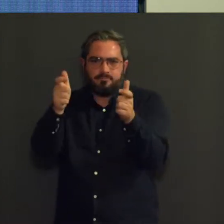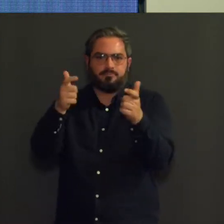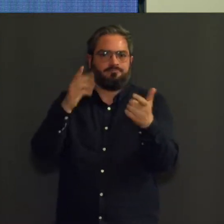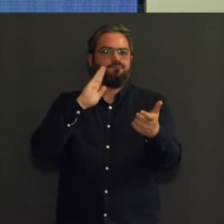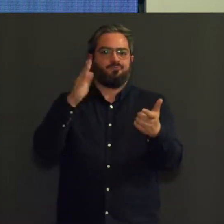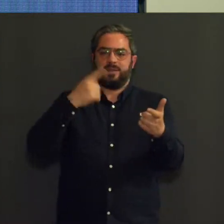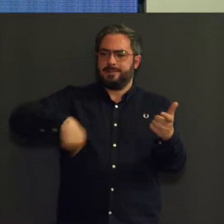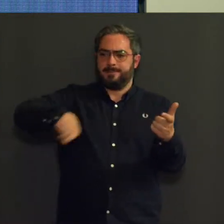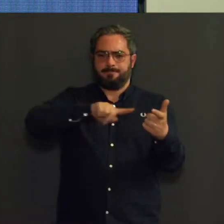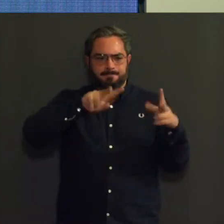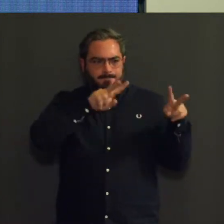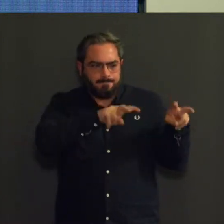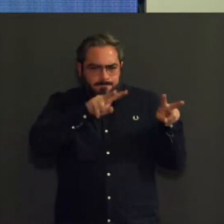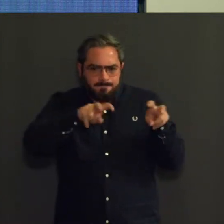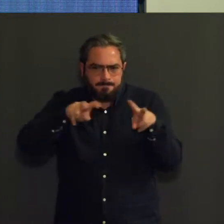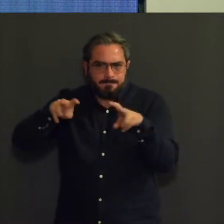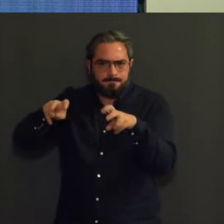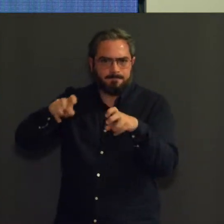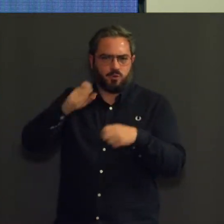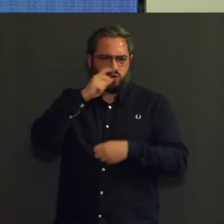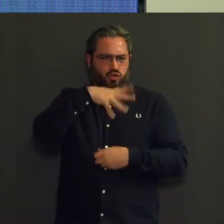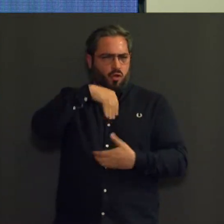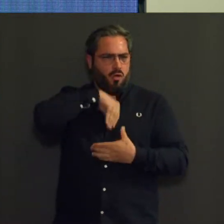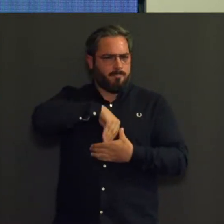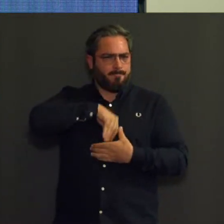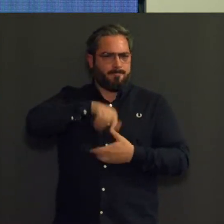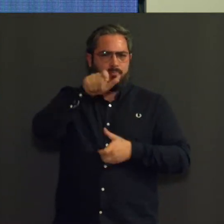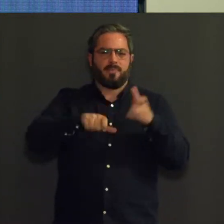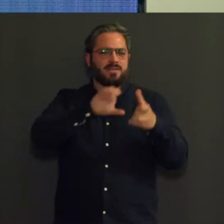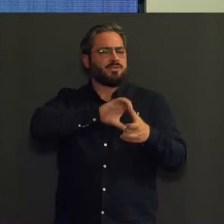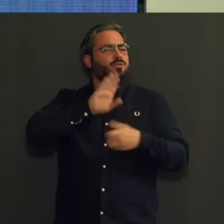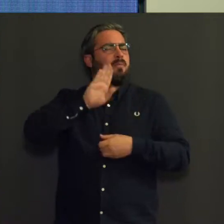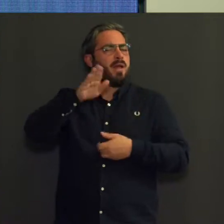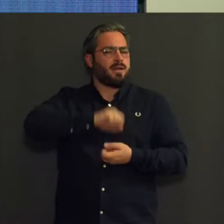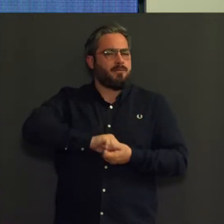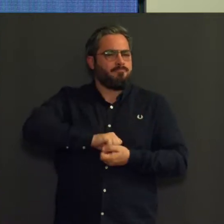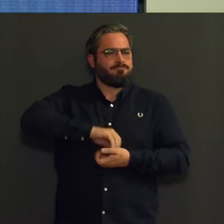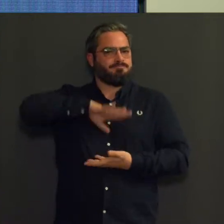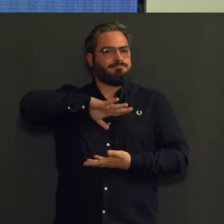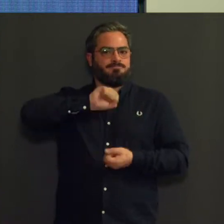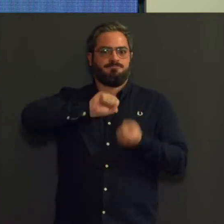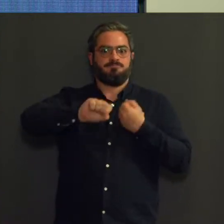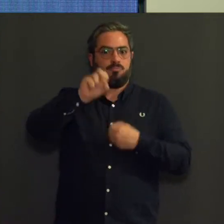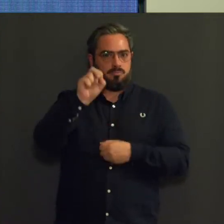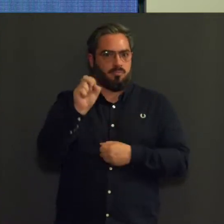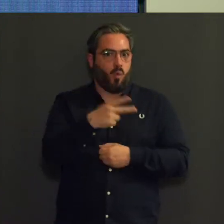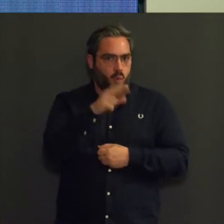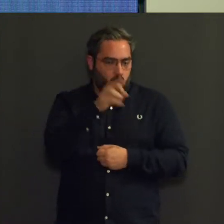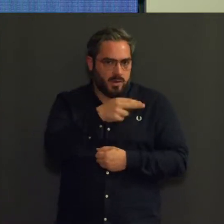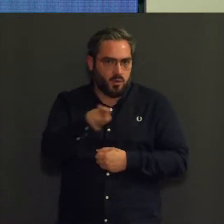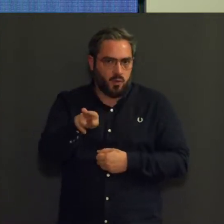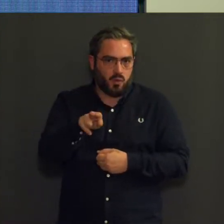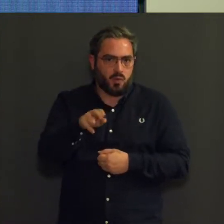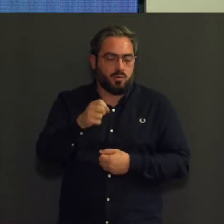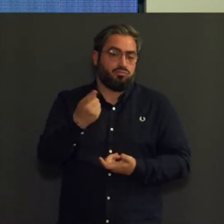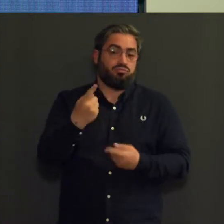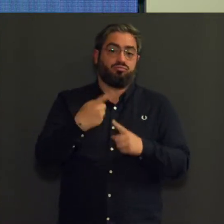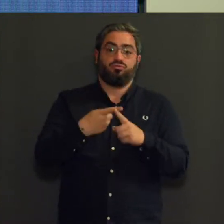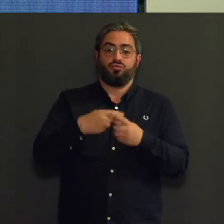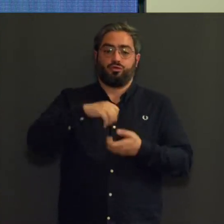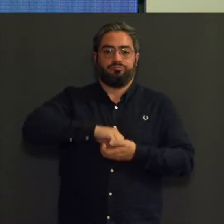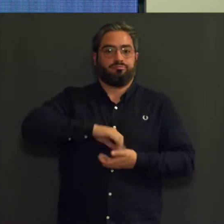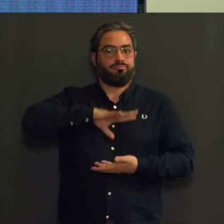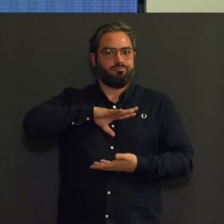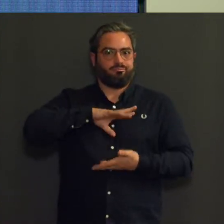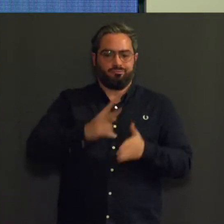présence d'anticorps contre le virus dans la population. Ces anticorps persistent longuement dans le sang essentiellement, dans